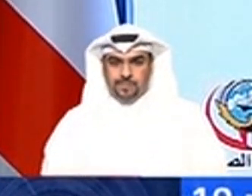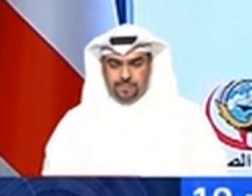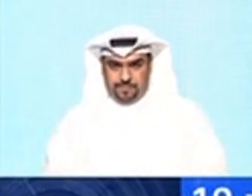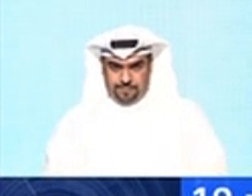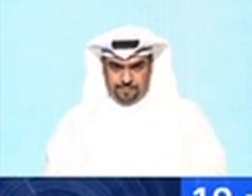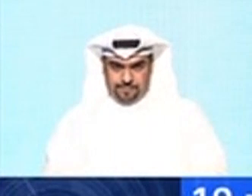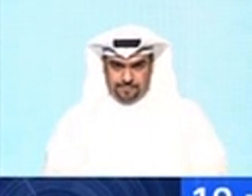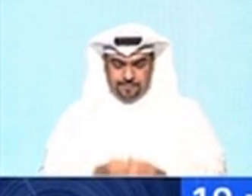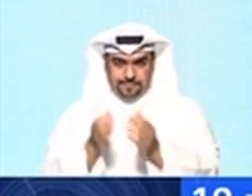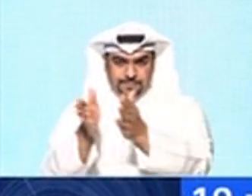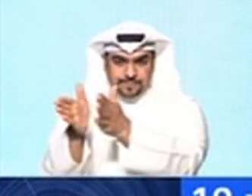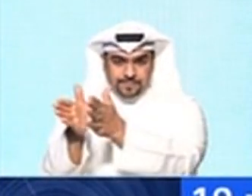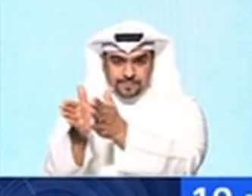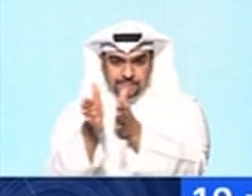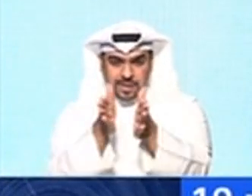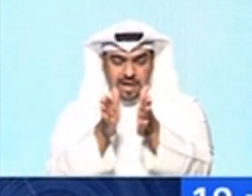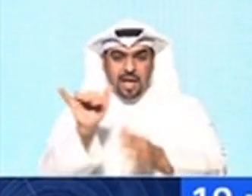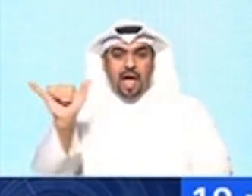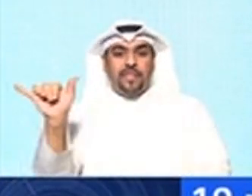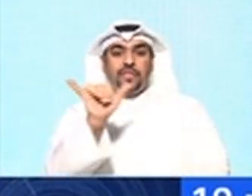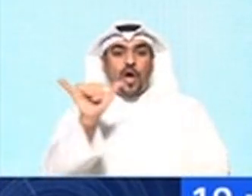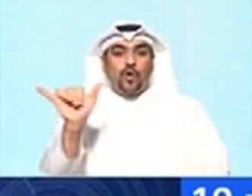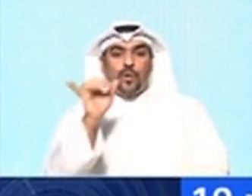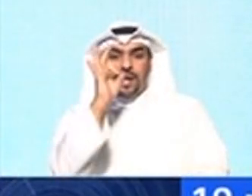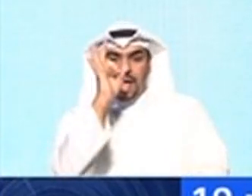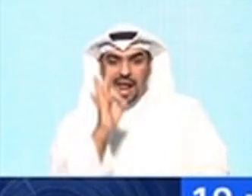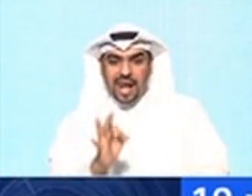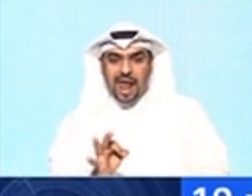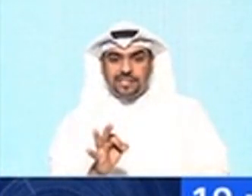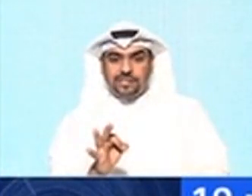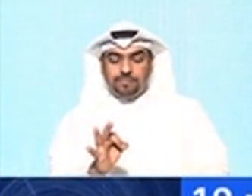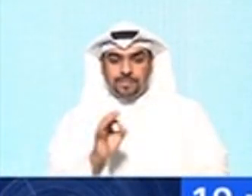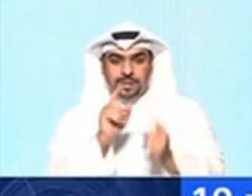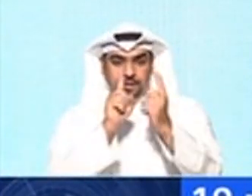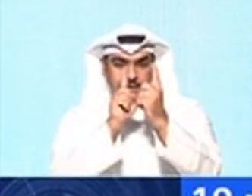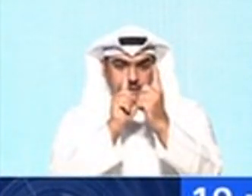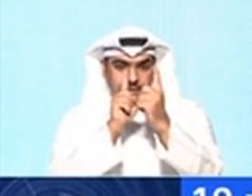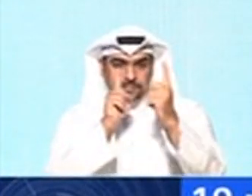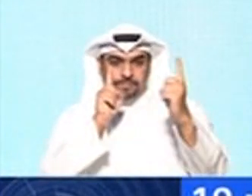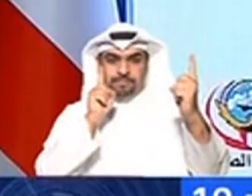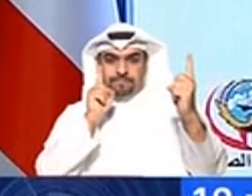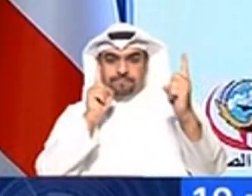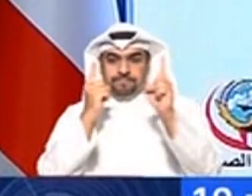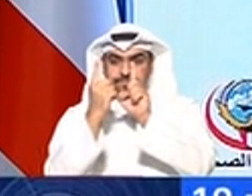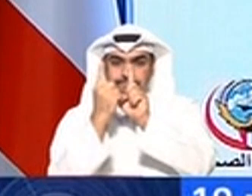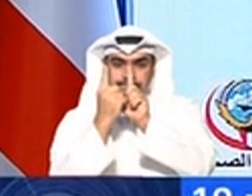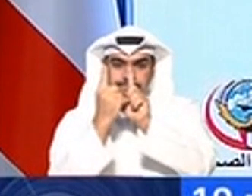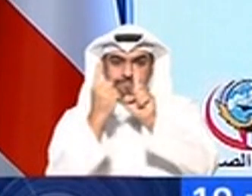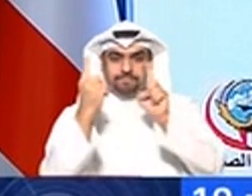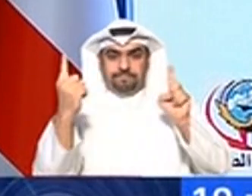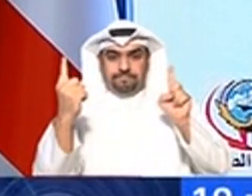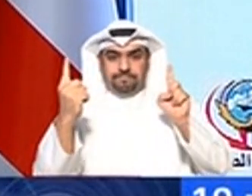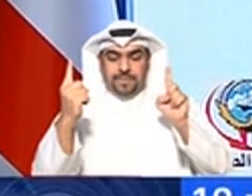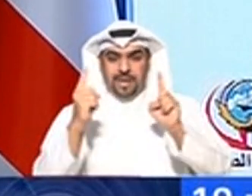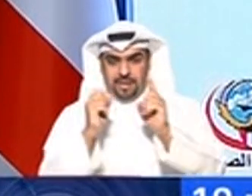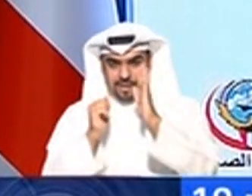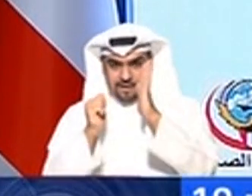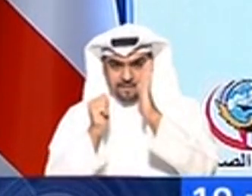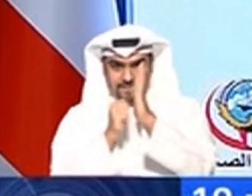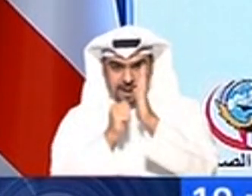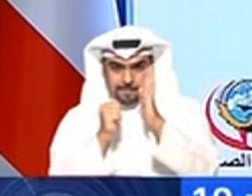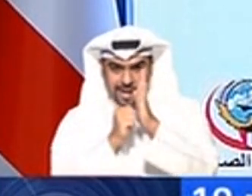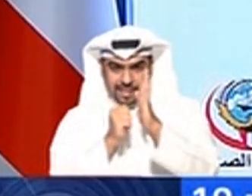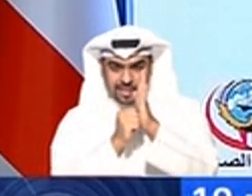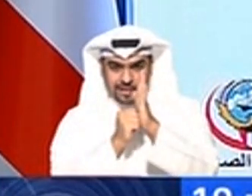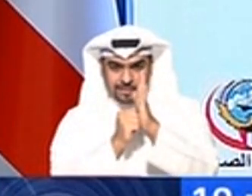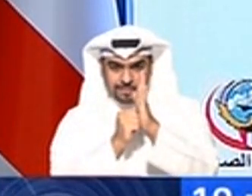من الضروري جدا المحافظة على التباعد البدني سواء في المنازل أو خلال